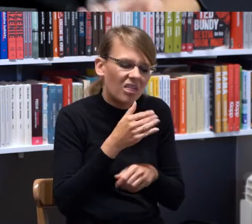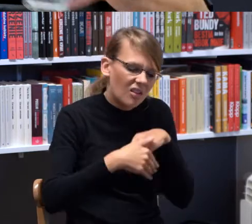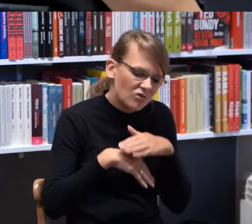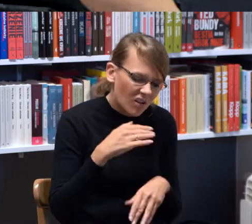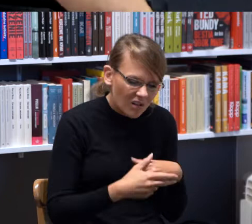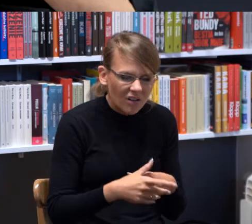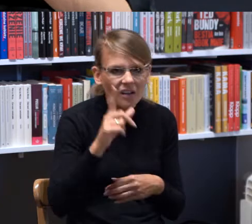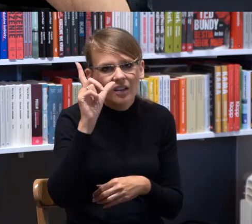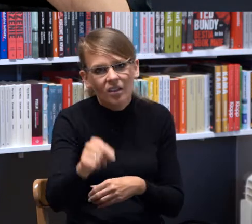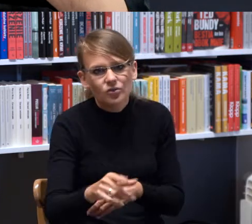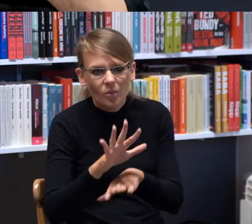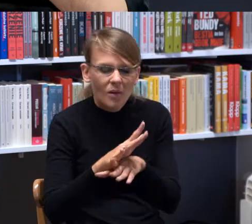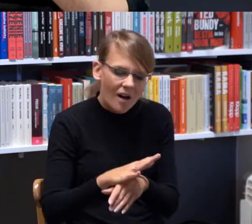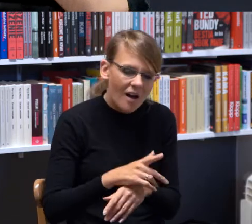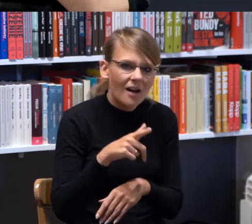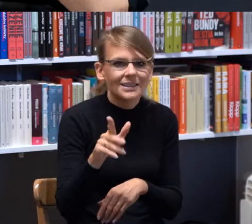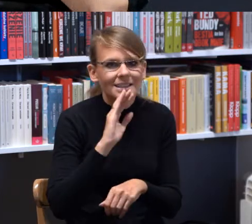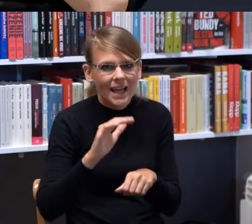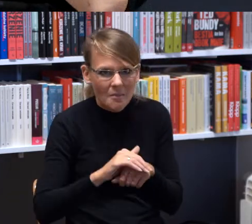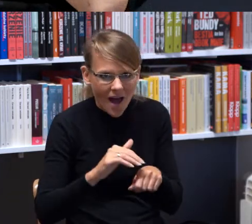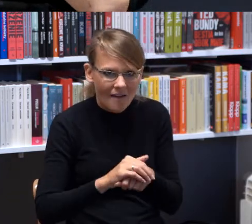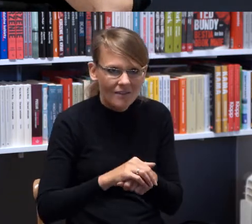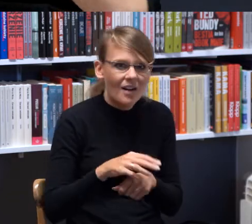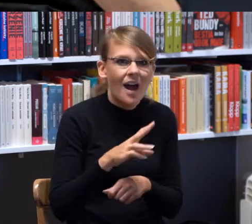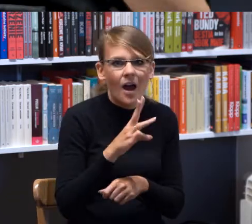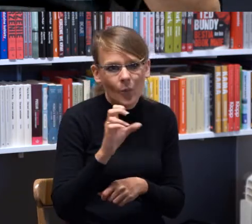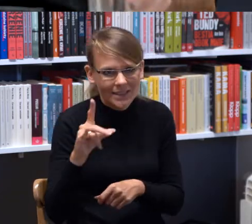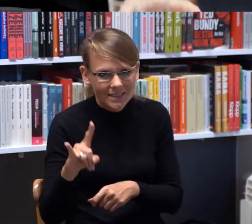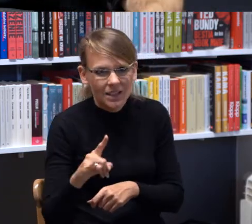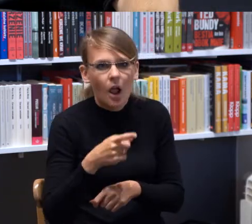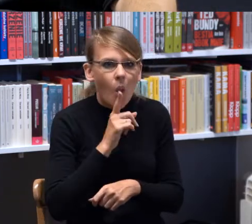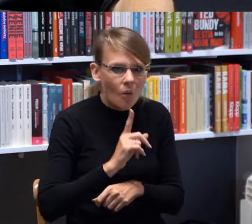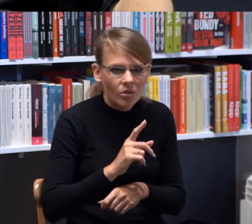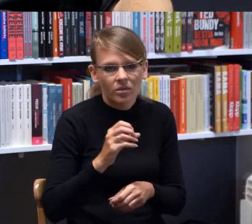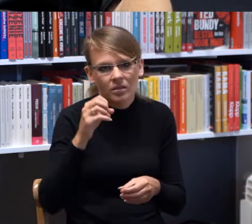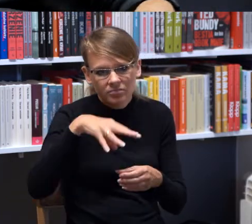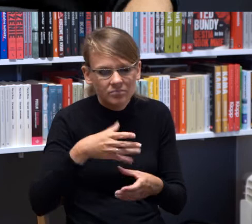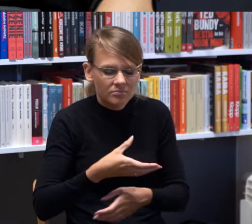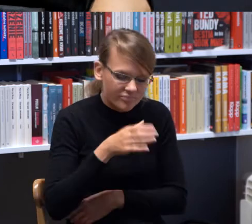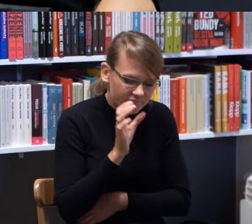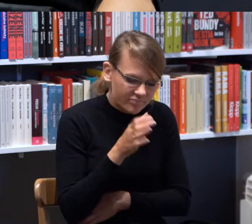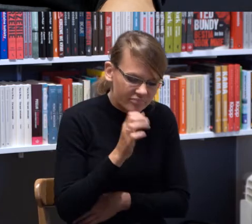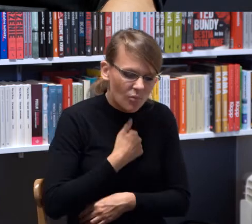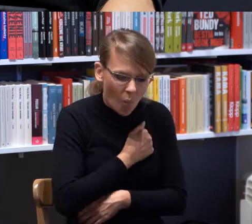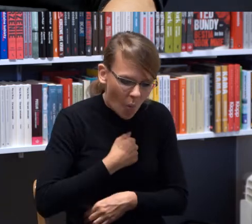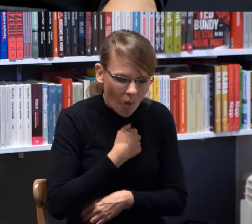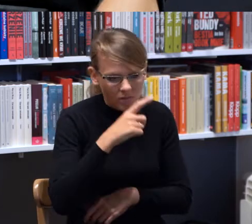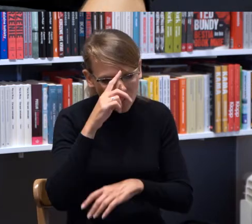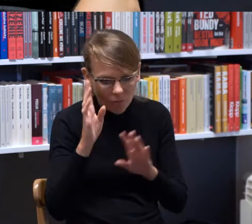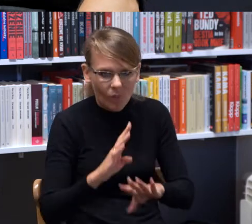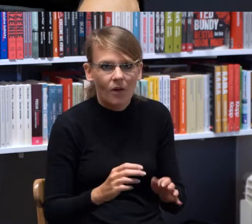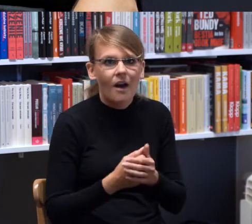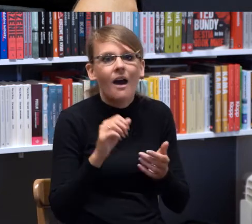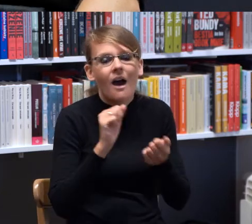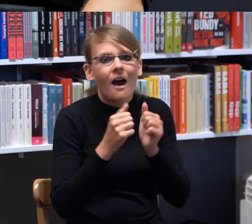idzie do baru i zamawia whisky na lodzie i tam będzie zatapiał w tym whisky na lodzie swój smutek. Albo nikogo nie